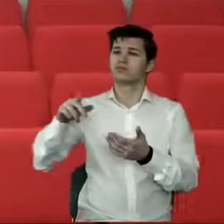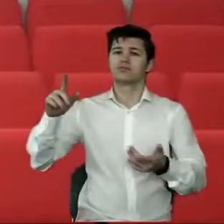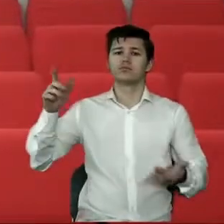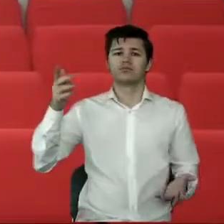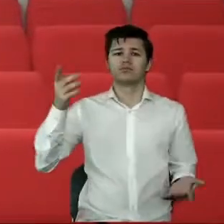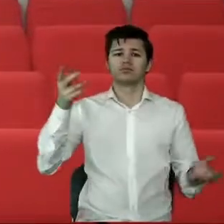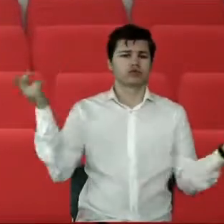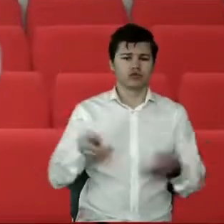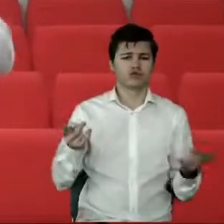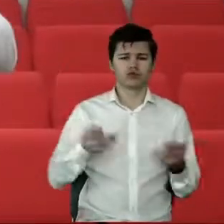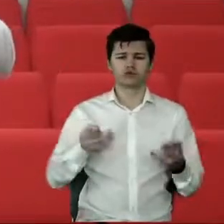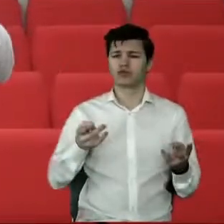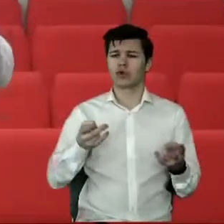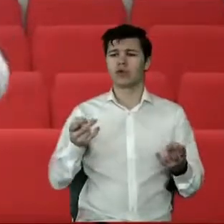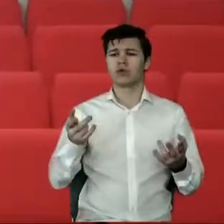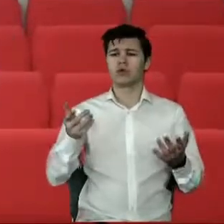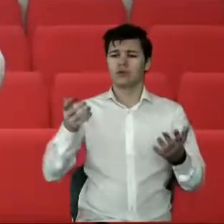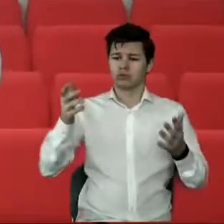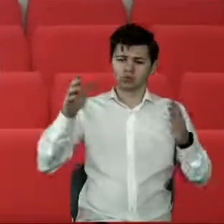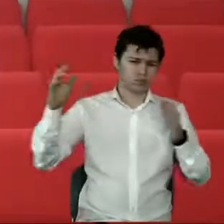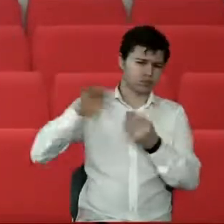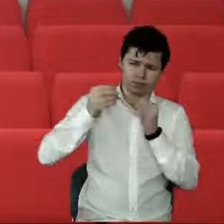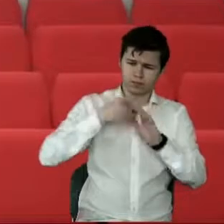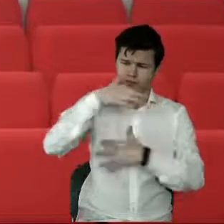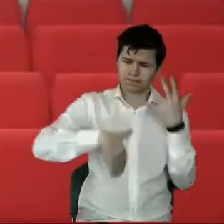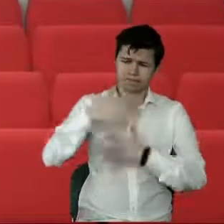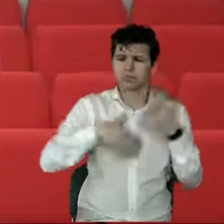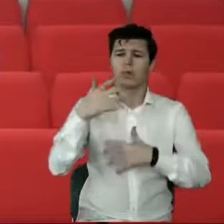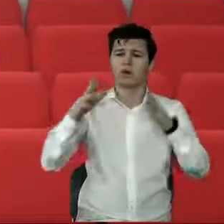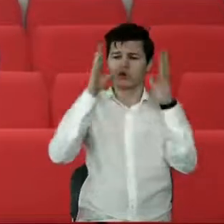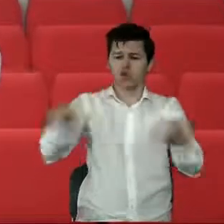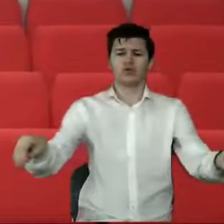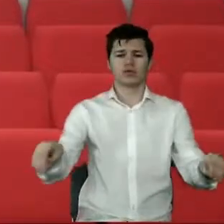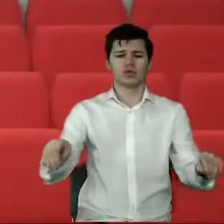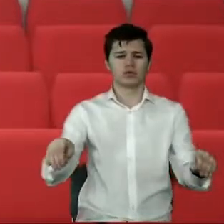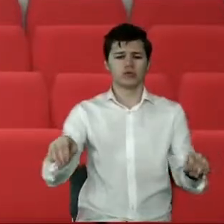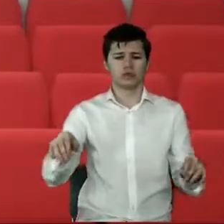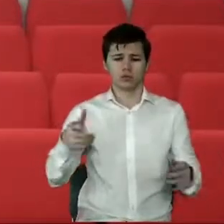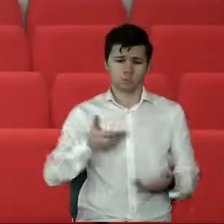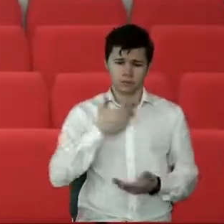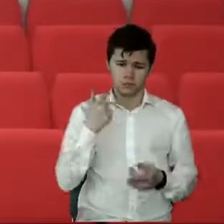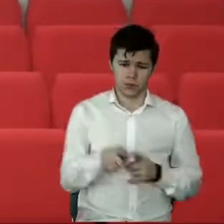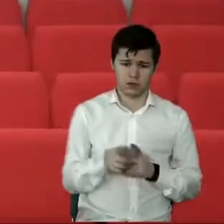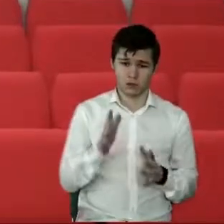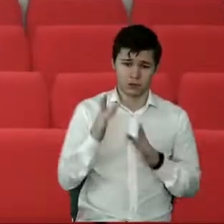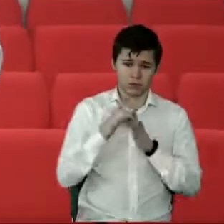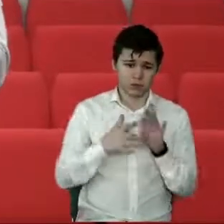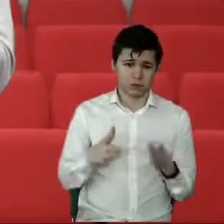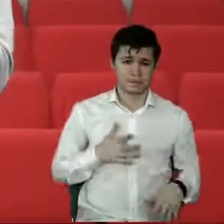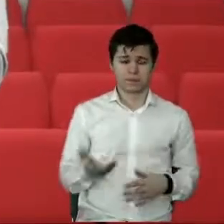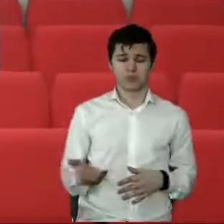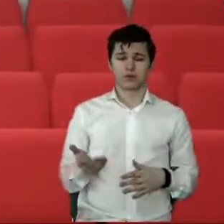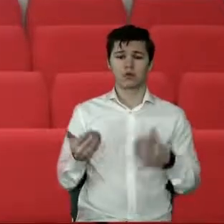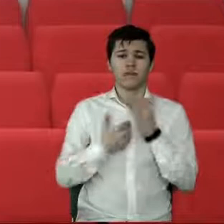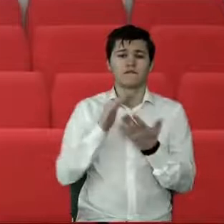появлялся дождь. Когда были какие-то стихийные бедствия, они прекращались, потому что церковь молилась. И какова